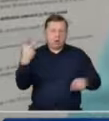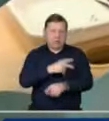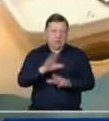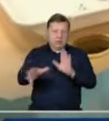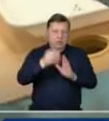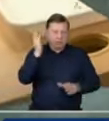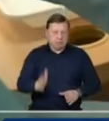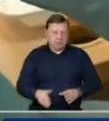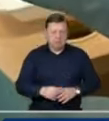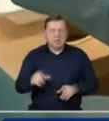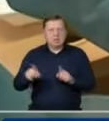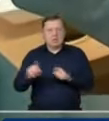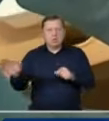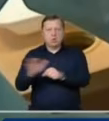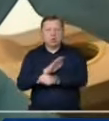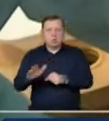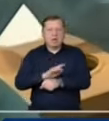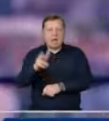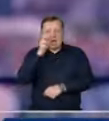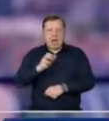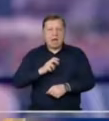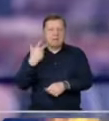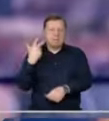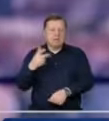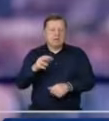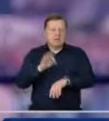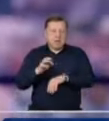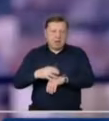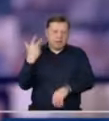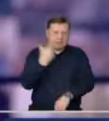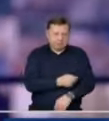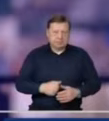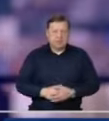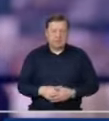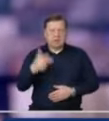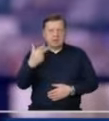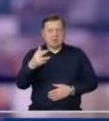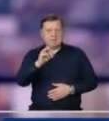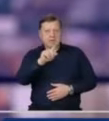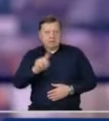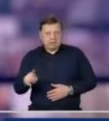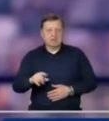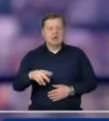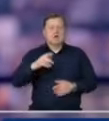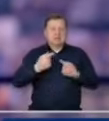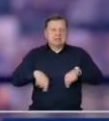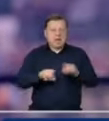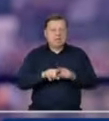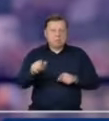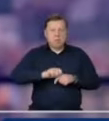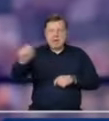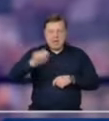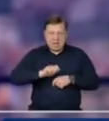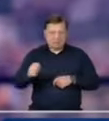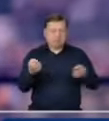przeprowadzone szczepienia uzupełniające kadry medycznej. NFZ uruchomił ponad 100 dodatkowych zespołów wyjazdowych. Mają one wspierać